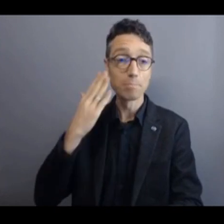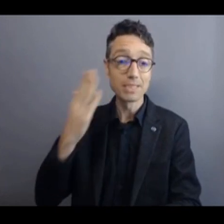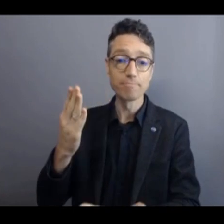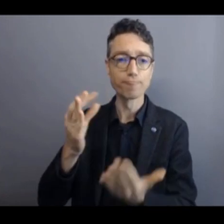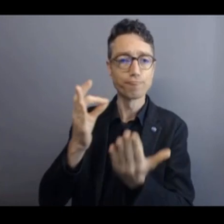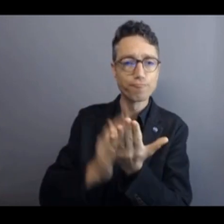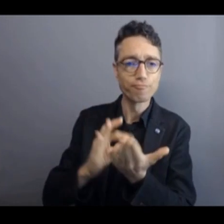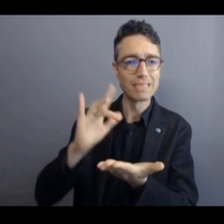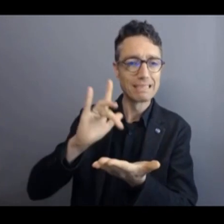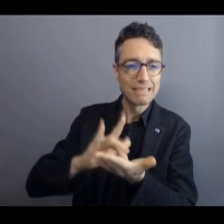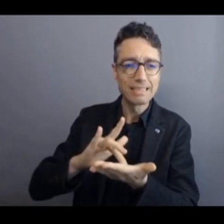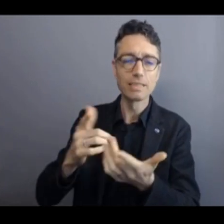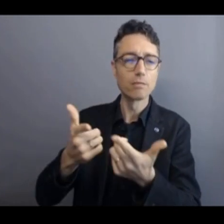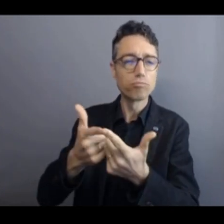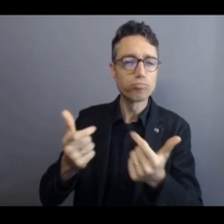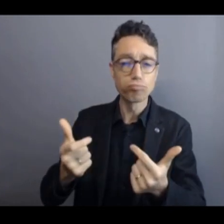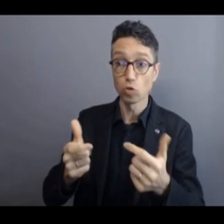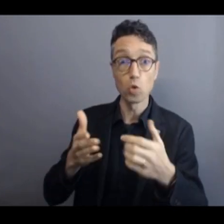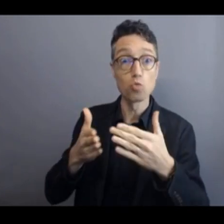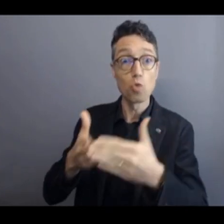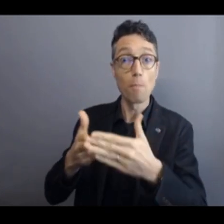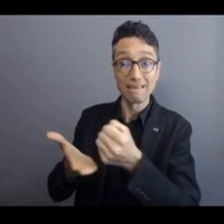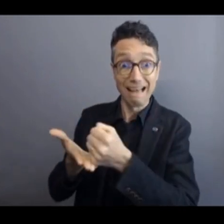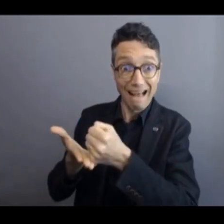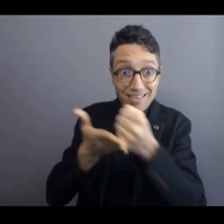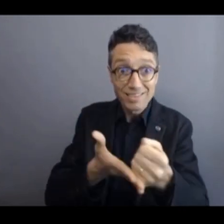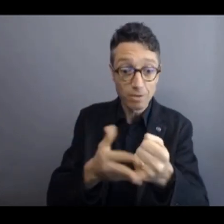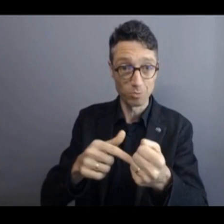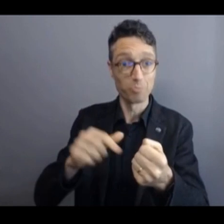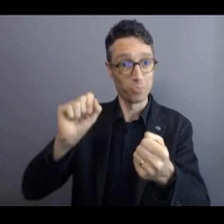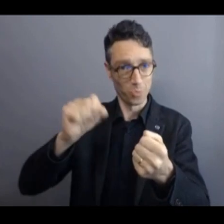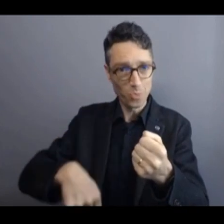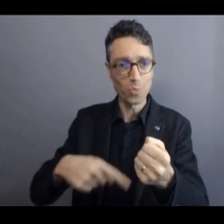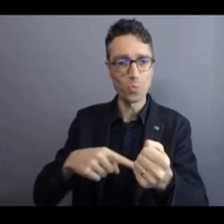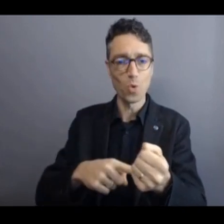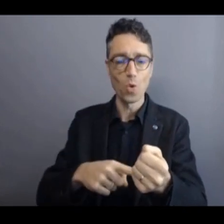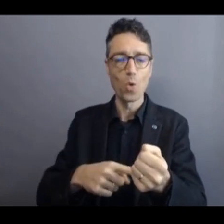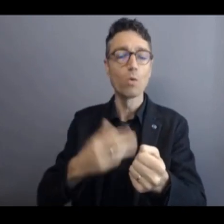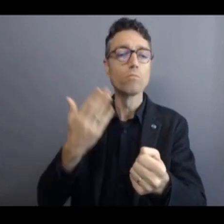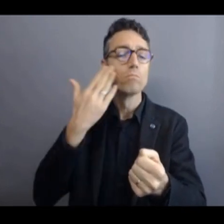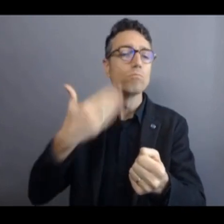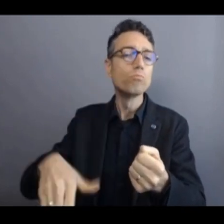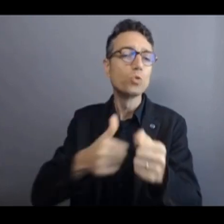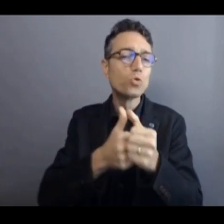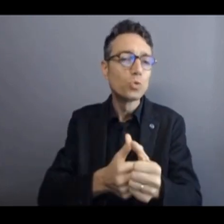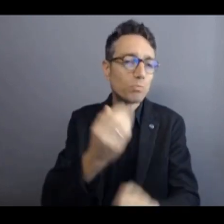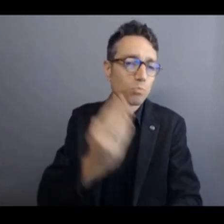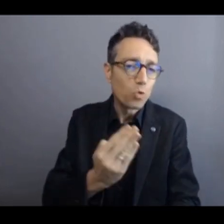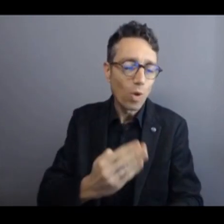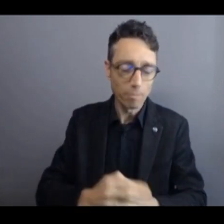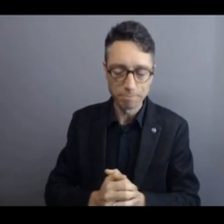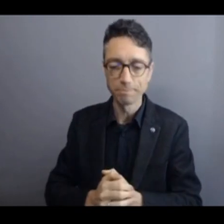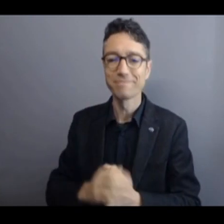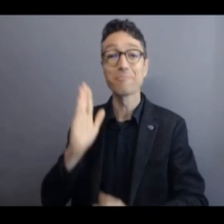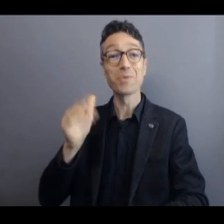pour les personnes qui en ont besoin. C'est pour ça qu'on a cet écart entre 100 000 contacts versus 700